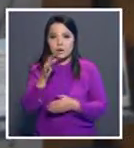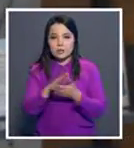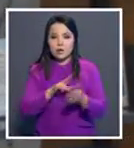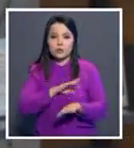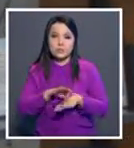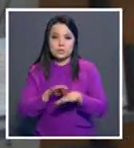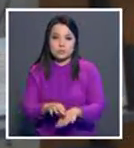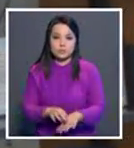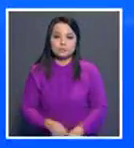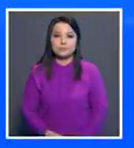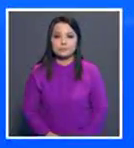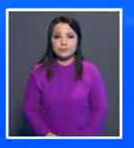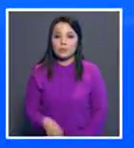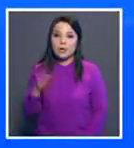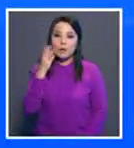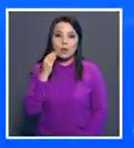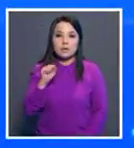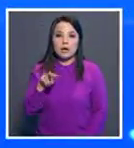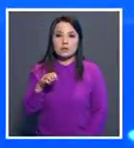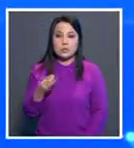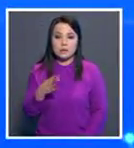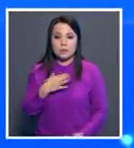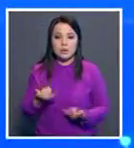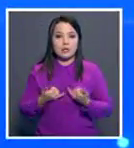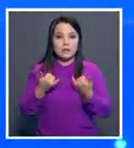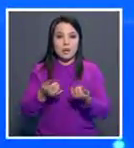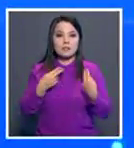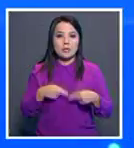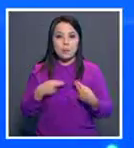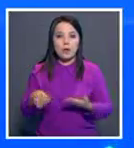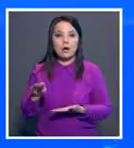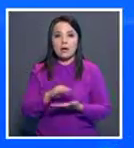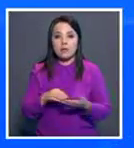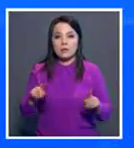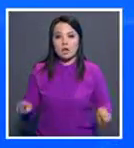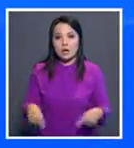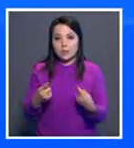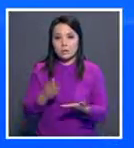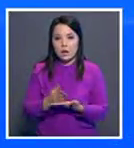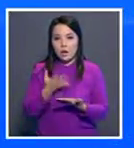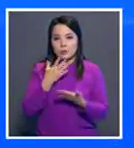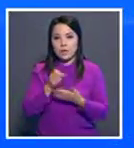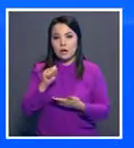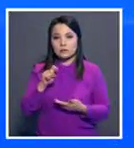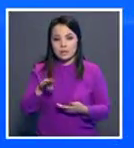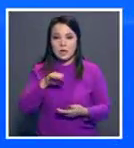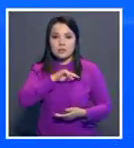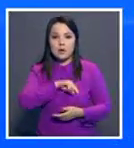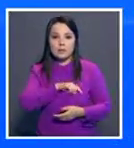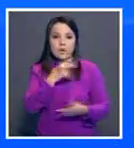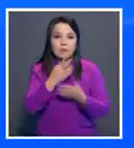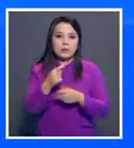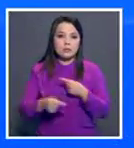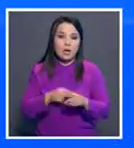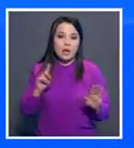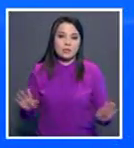жұмыс істейді. Алматыда алаш ардақтыларының еңбегін қайта жаңғырту мақсатында Азат рухтың алдаспандары атты дәстүрлі